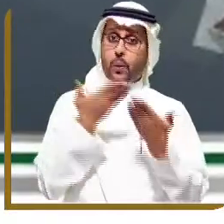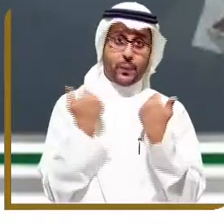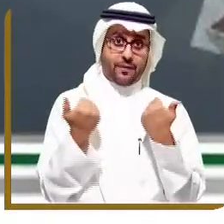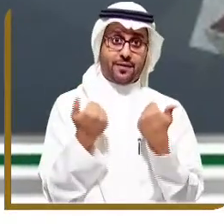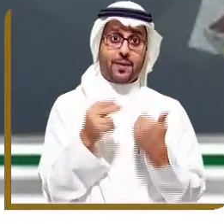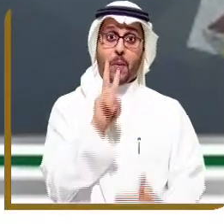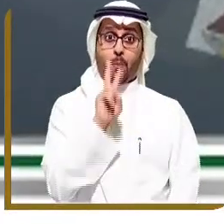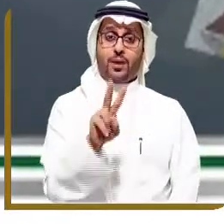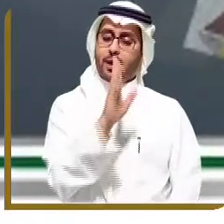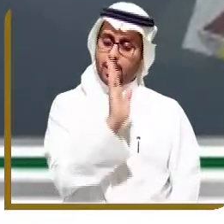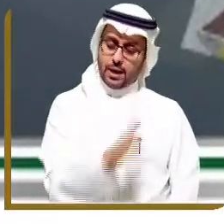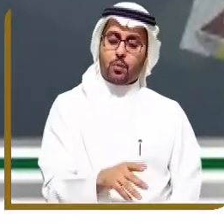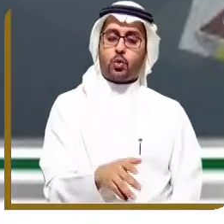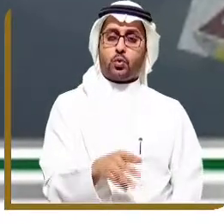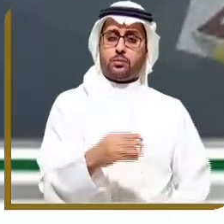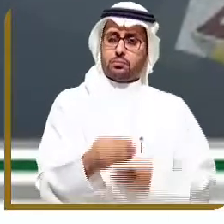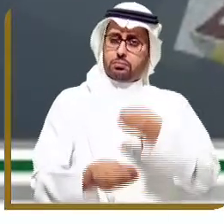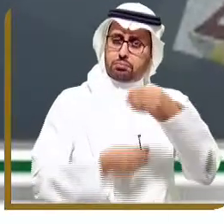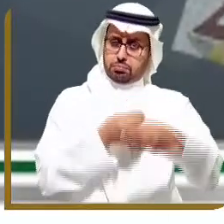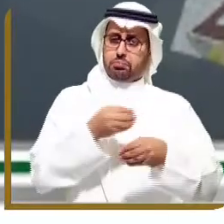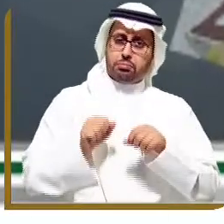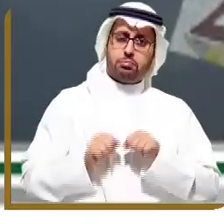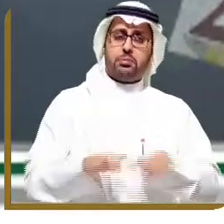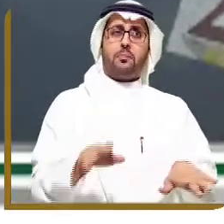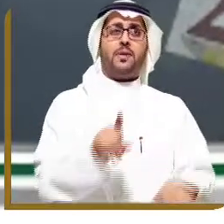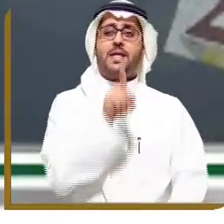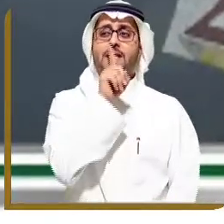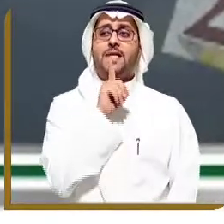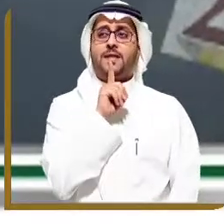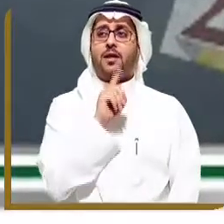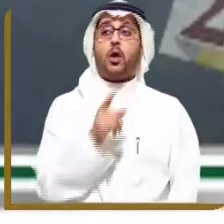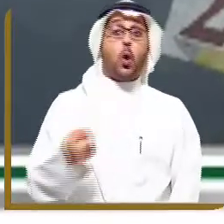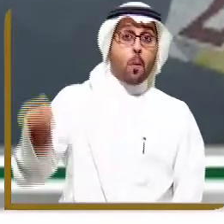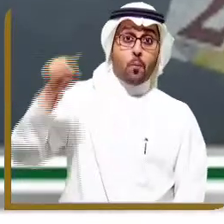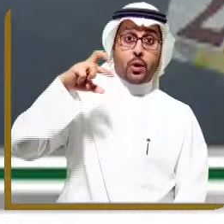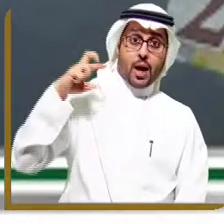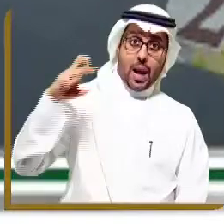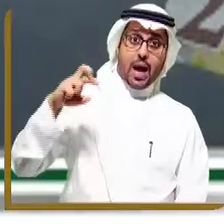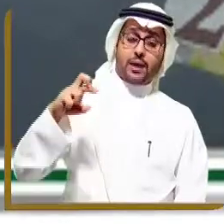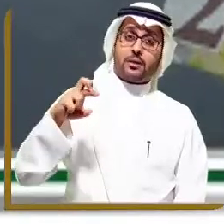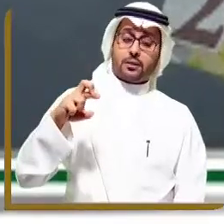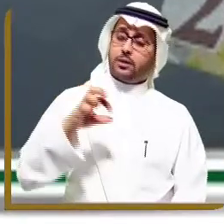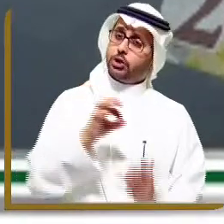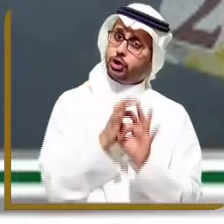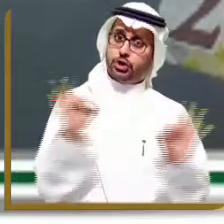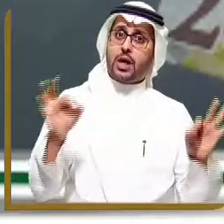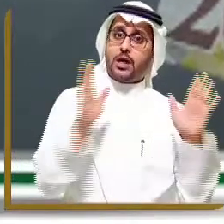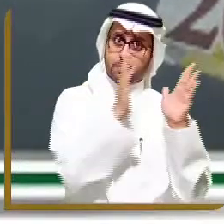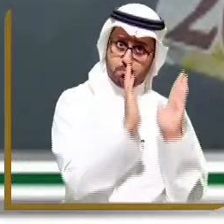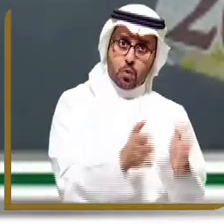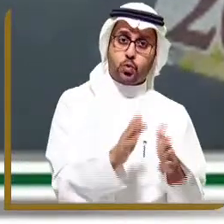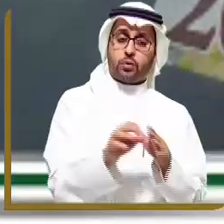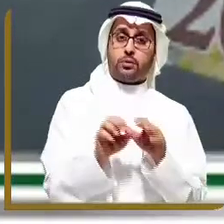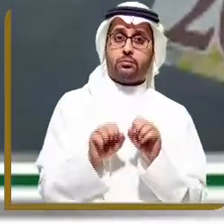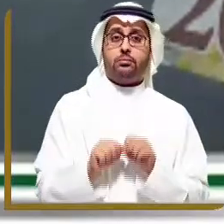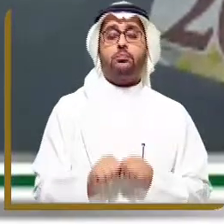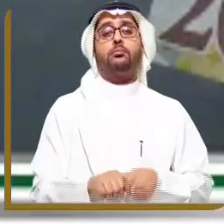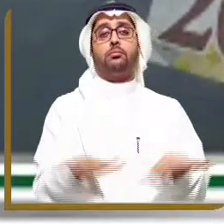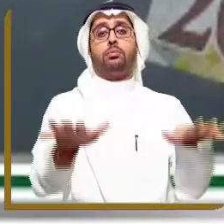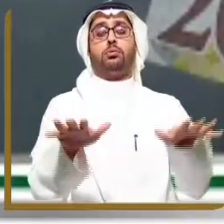سوف يتم طرحها وتداولها اعتبارا من يوم غد الأحد بصفتها عملة رسمية